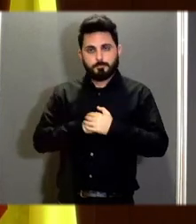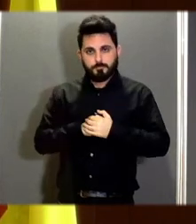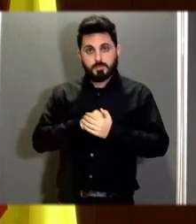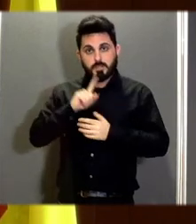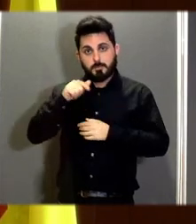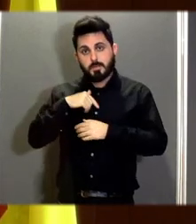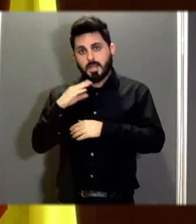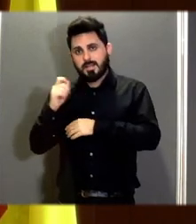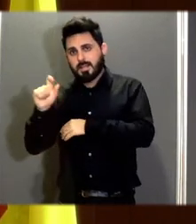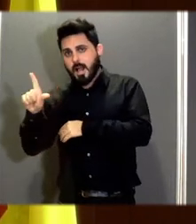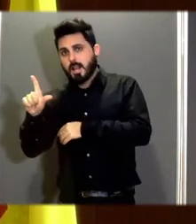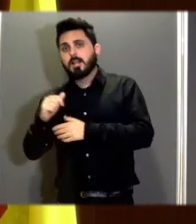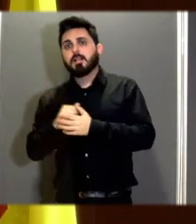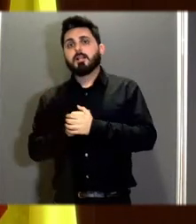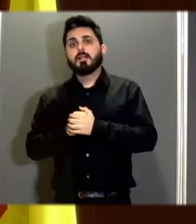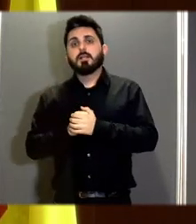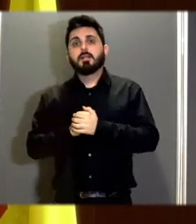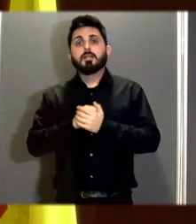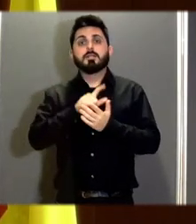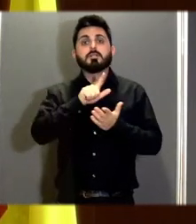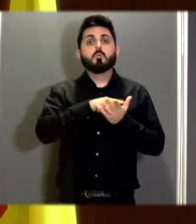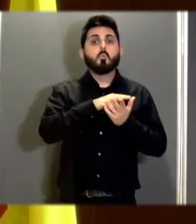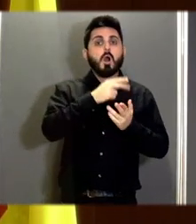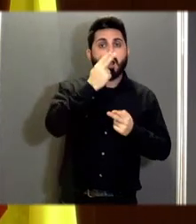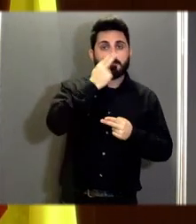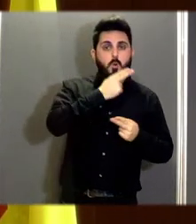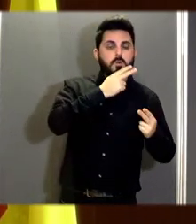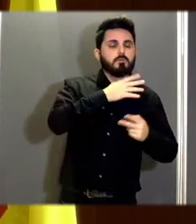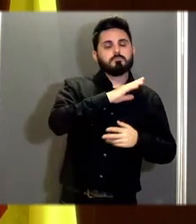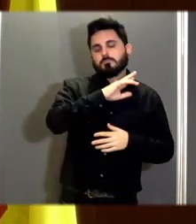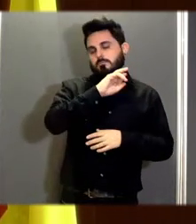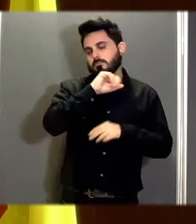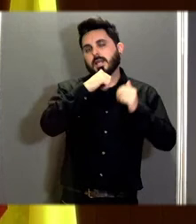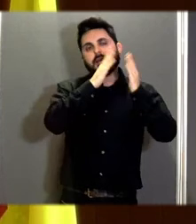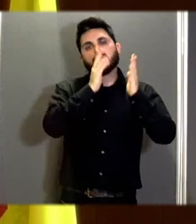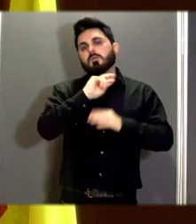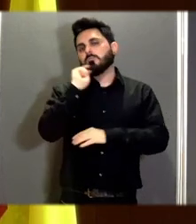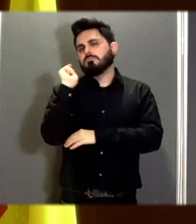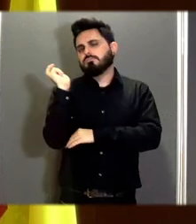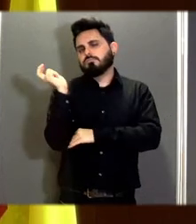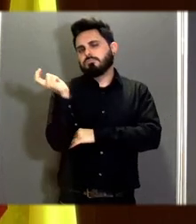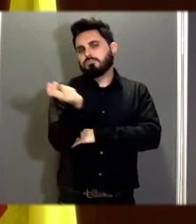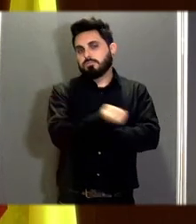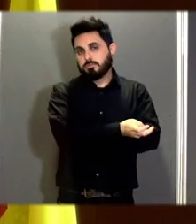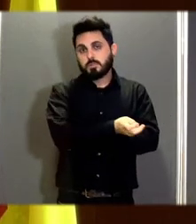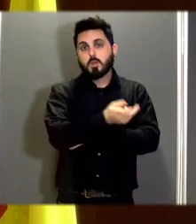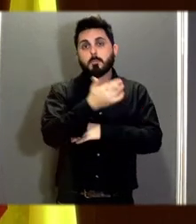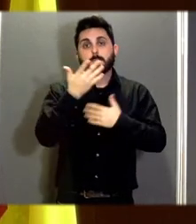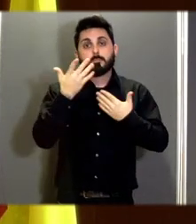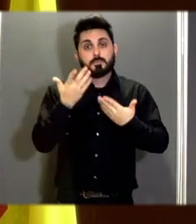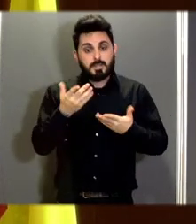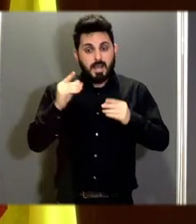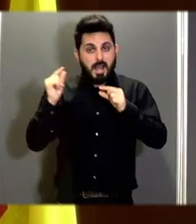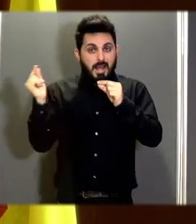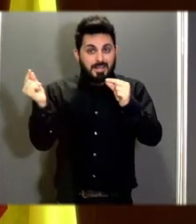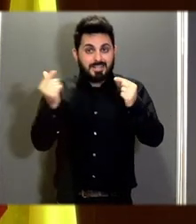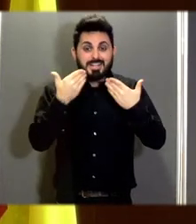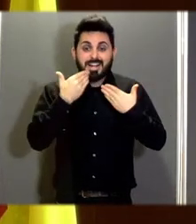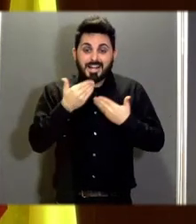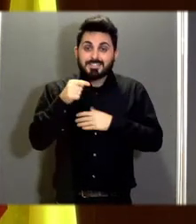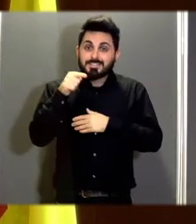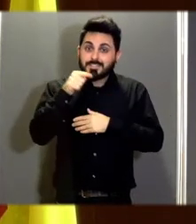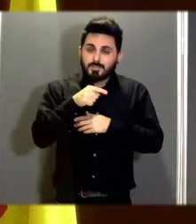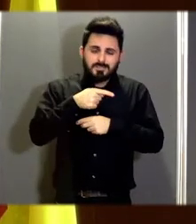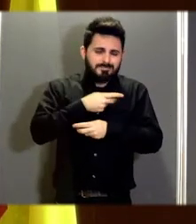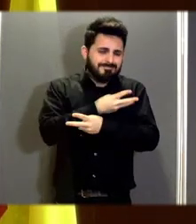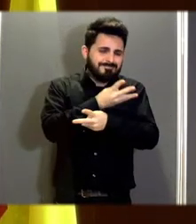vingut Llengua i República, bueno, moltes entitats, i la veritat és que el debat ha estat per això molt